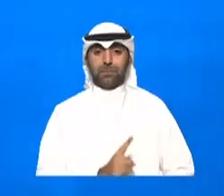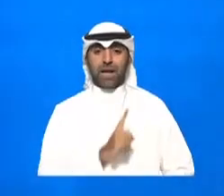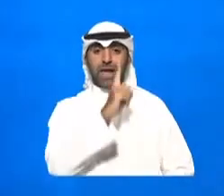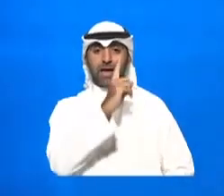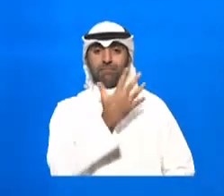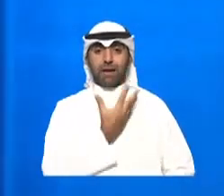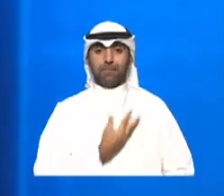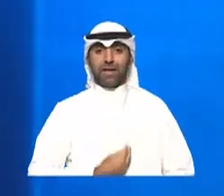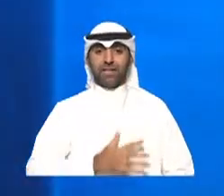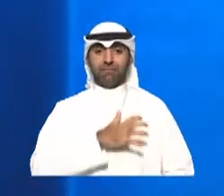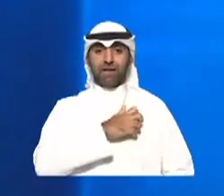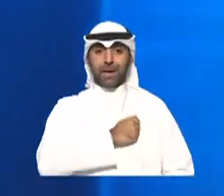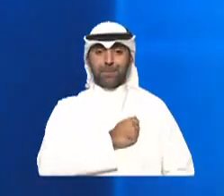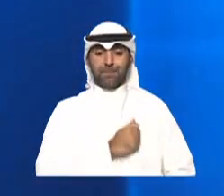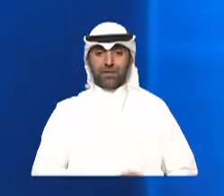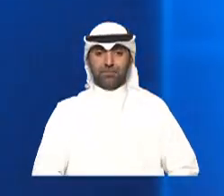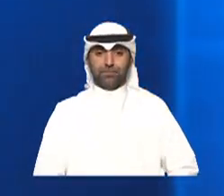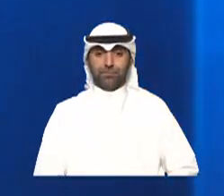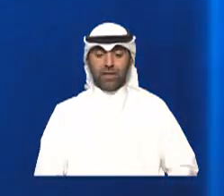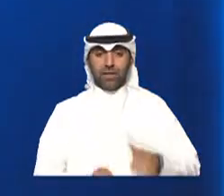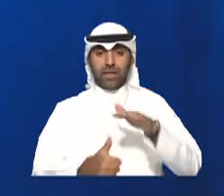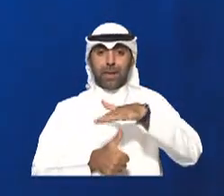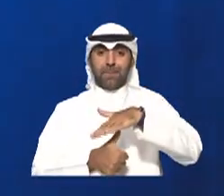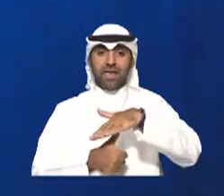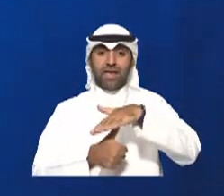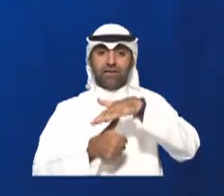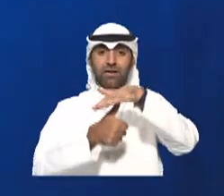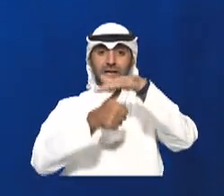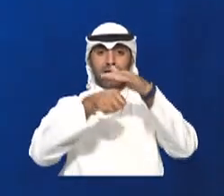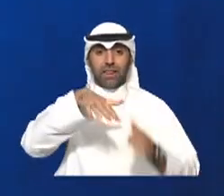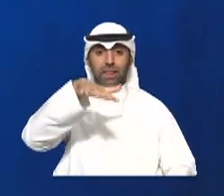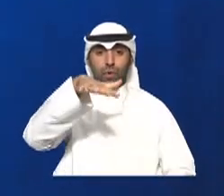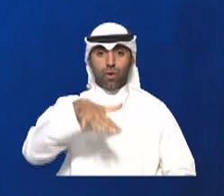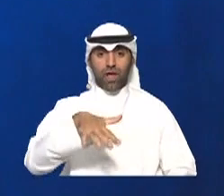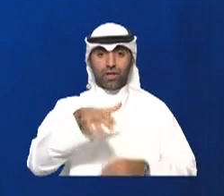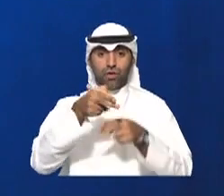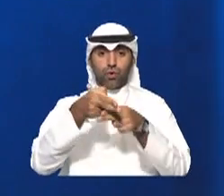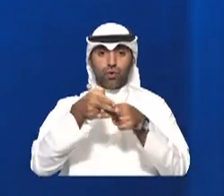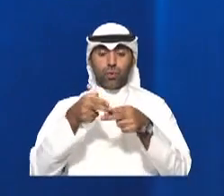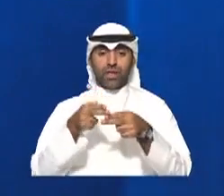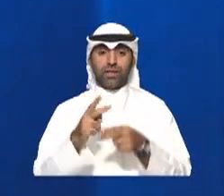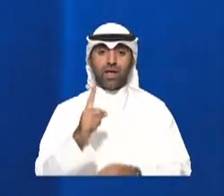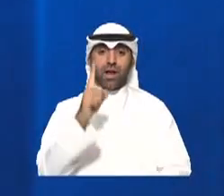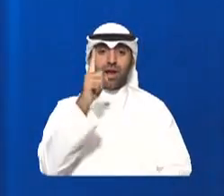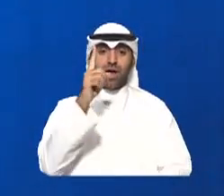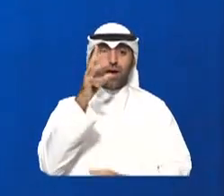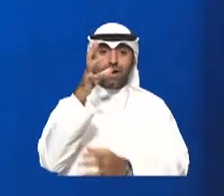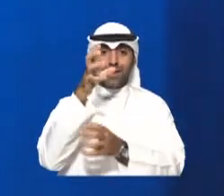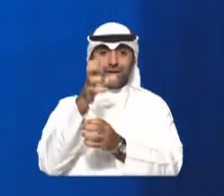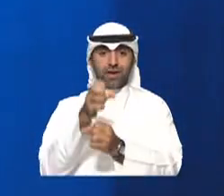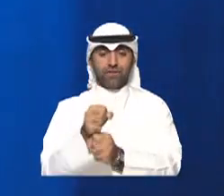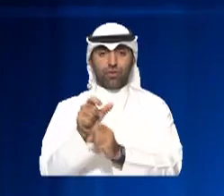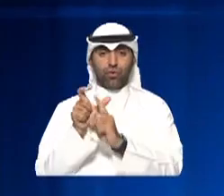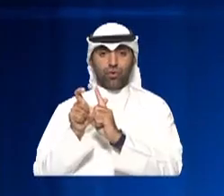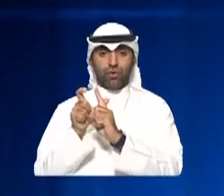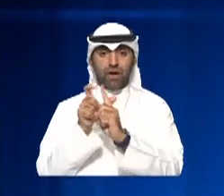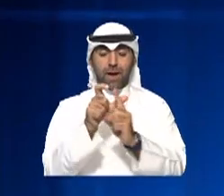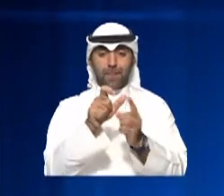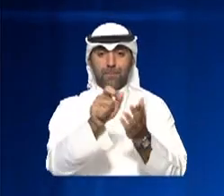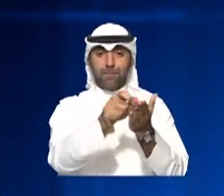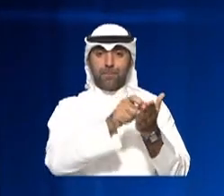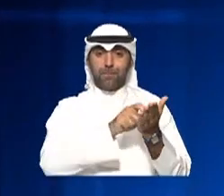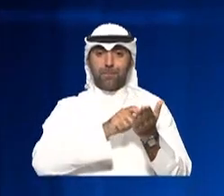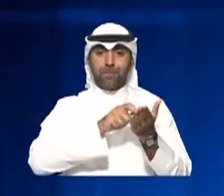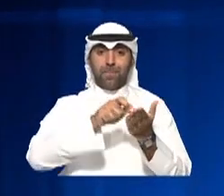بعث حضرة صاحب السمو أمير البلاد الشيخ نواف الأحمد الجابر الصباح حفظه الله ورعاه ببرقية تعزية إلى أخيه خادم الحرمين